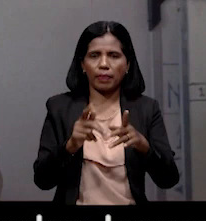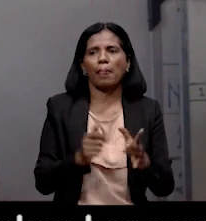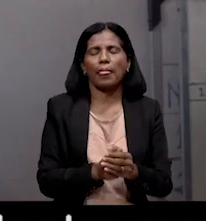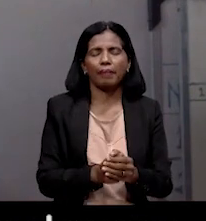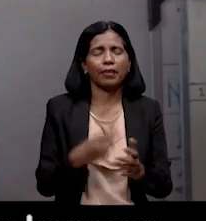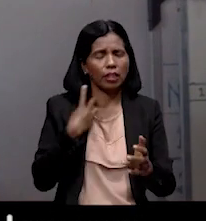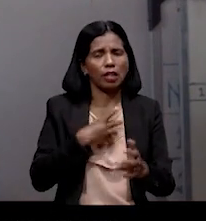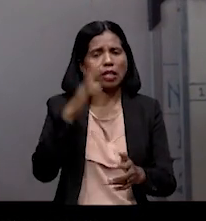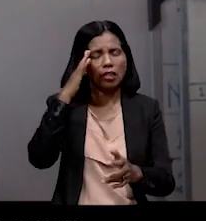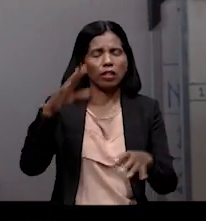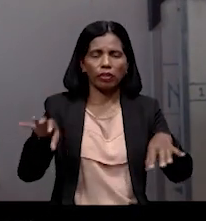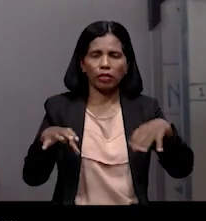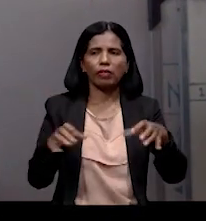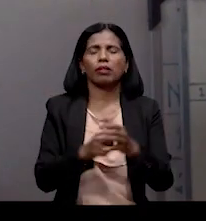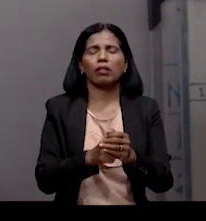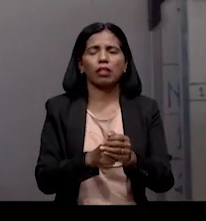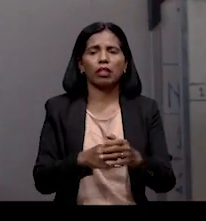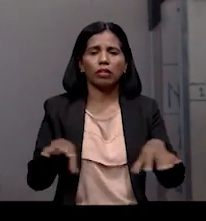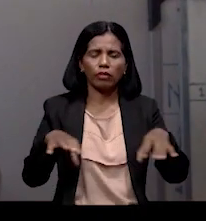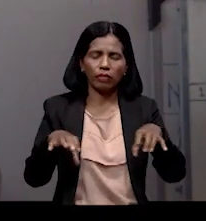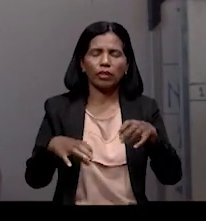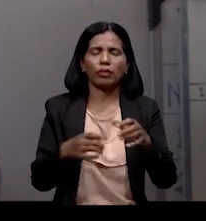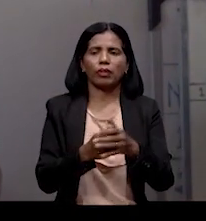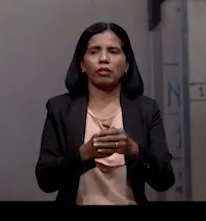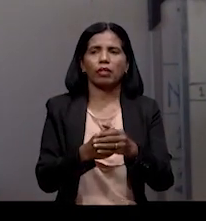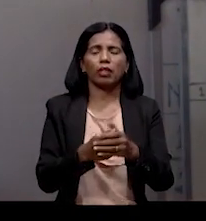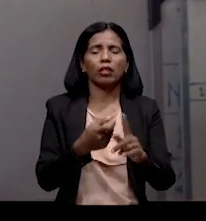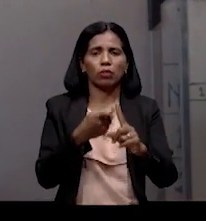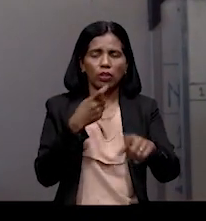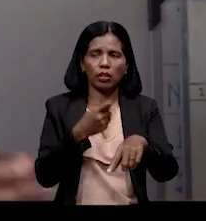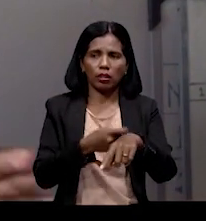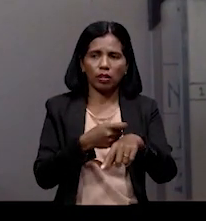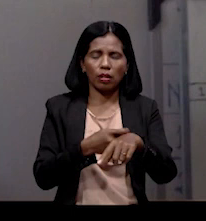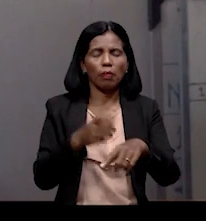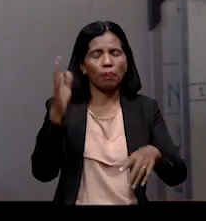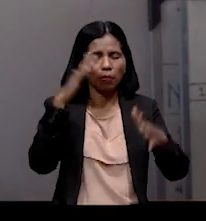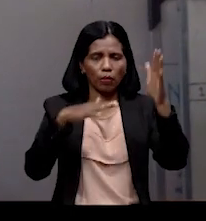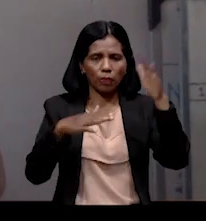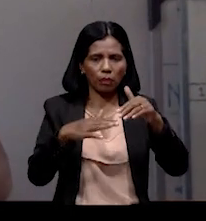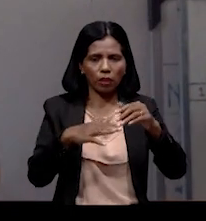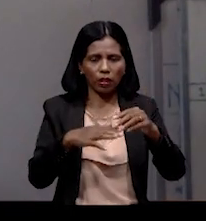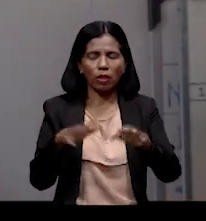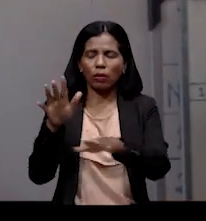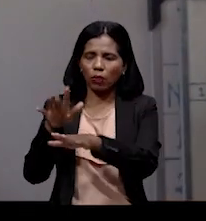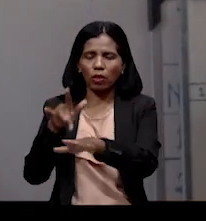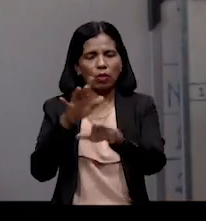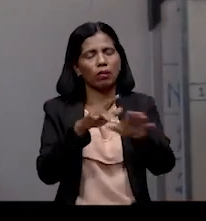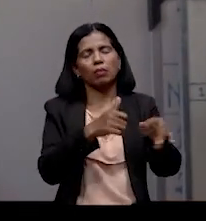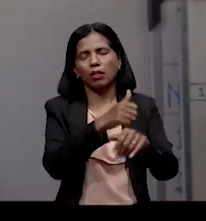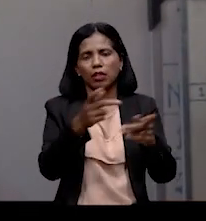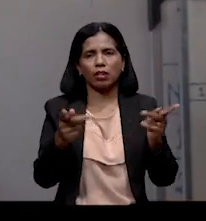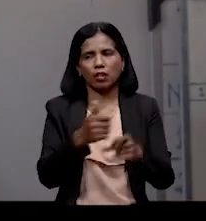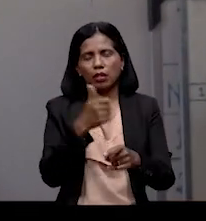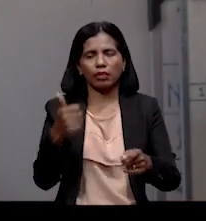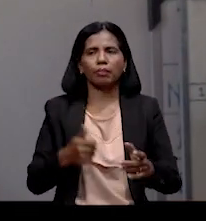digital. Nebe sistematizadu fusi pontu ida nia problema afetane bai barak nebe amin. Sistema